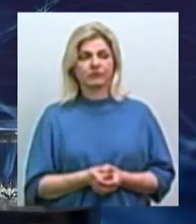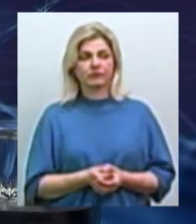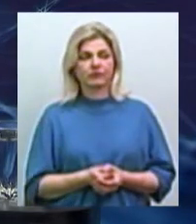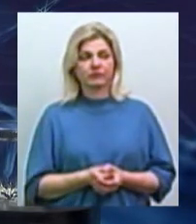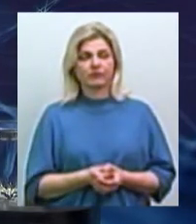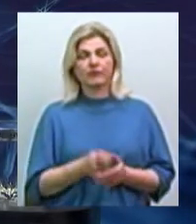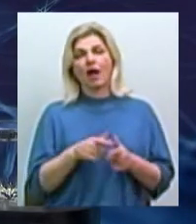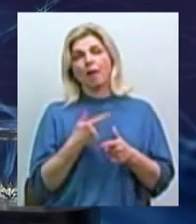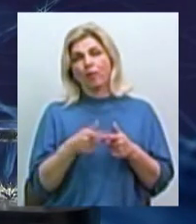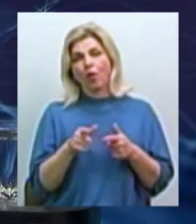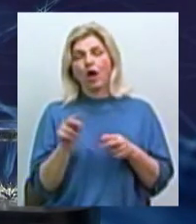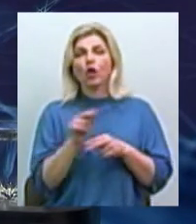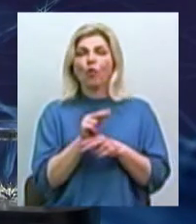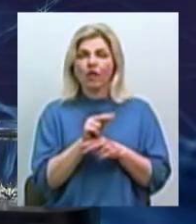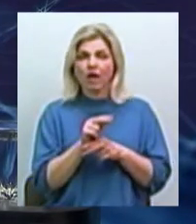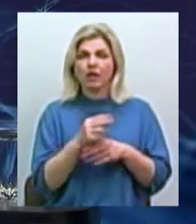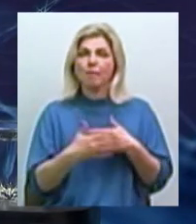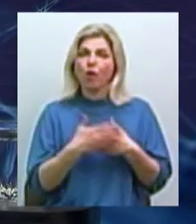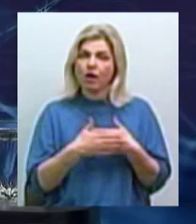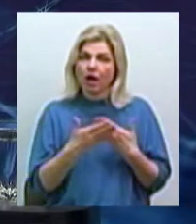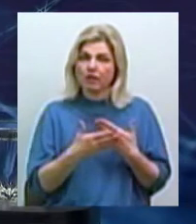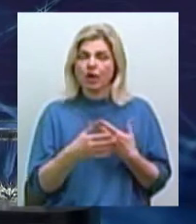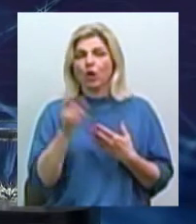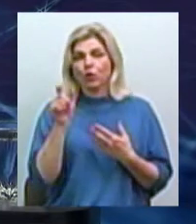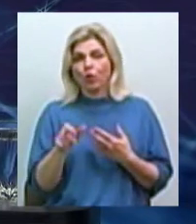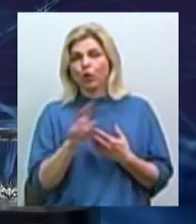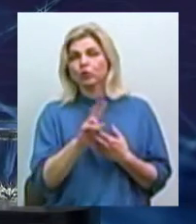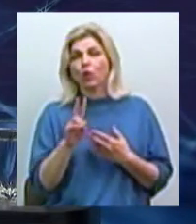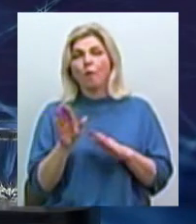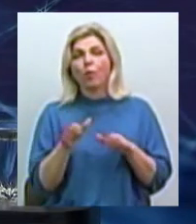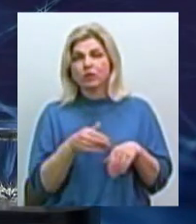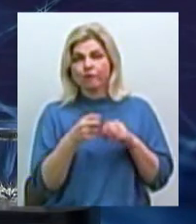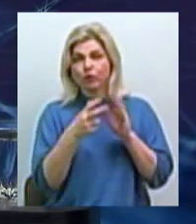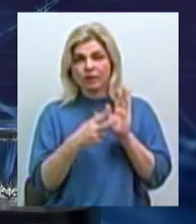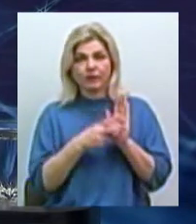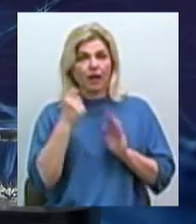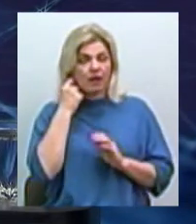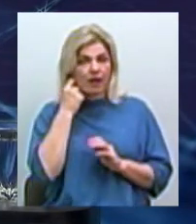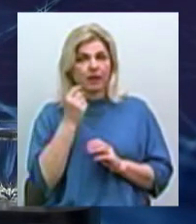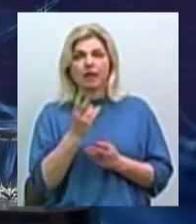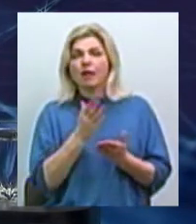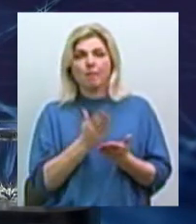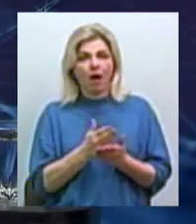відбуваючи покарання. Особа, яка після 18 років не має паспорту. Особа